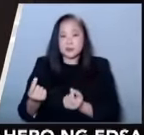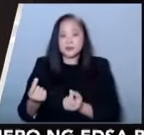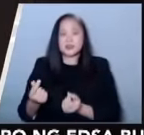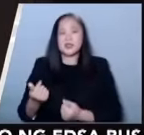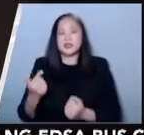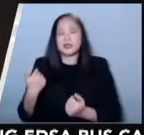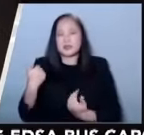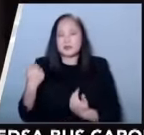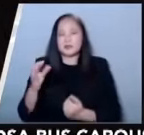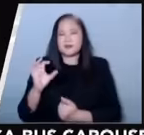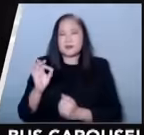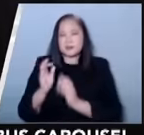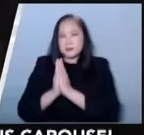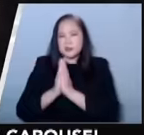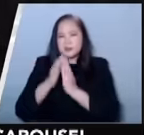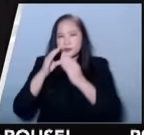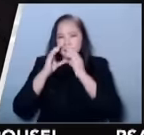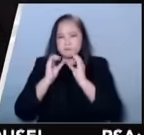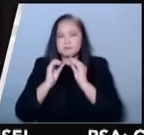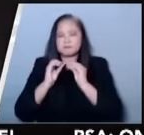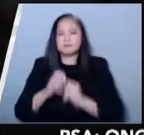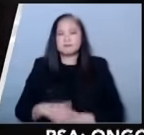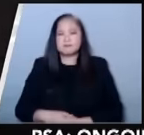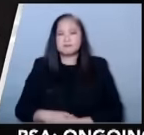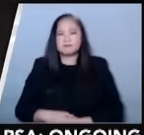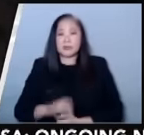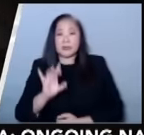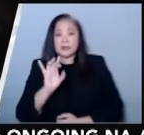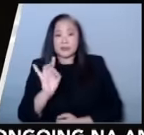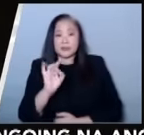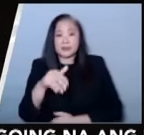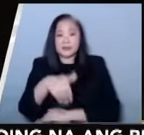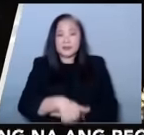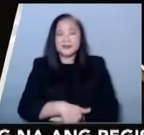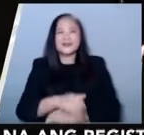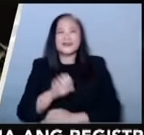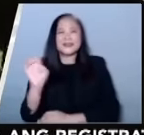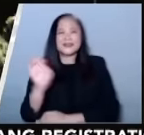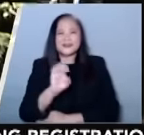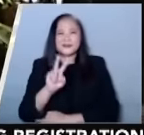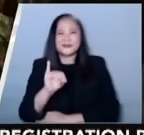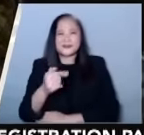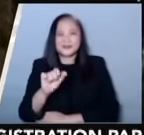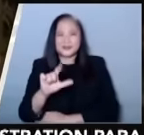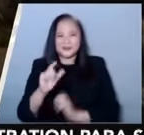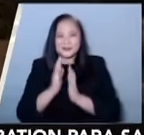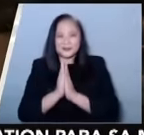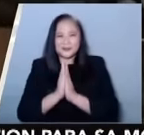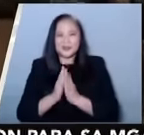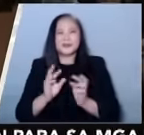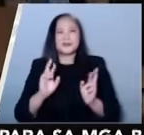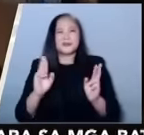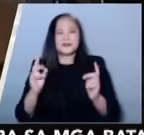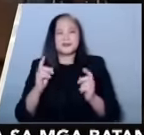pagdadalamhati. Alas 8 naman ng gabi magsisimula ang Easter Vigil at susundan ito ng salubong.